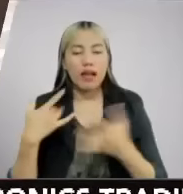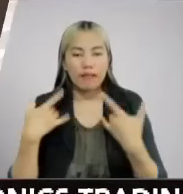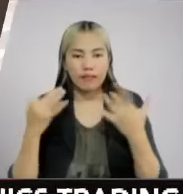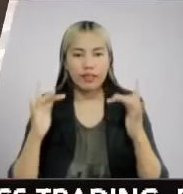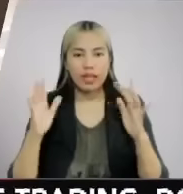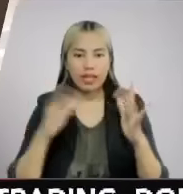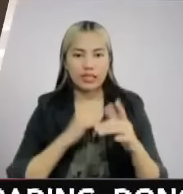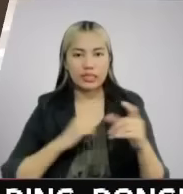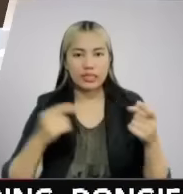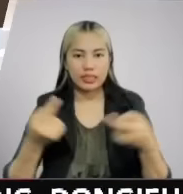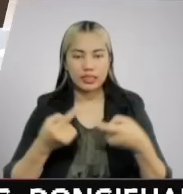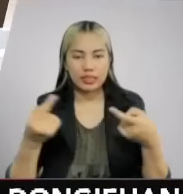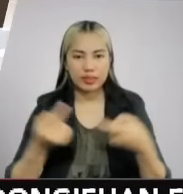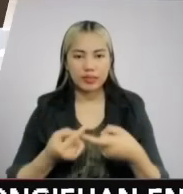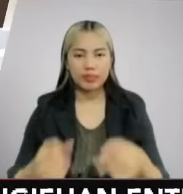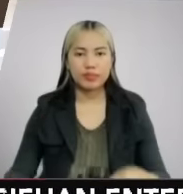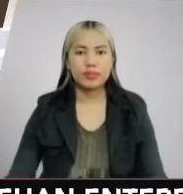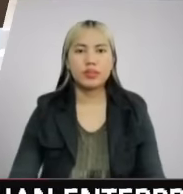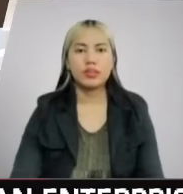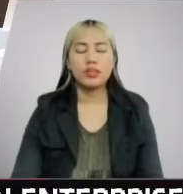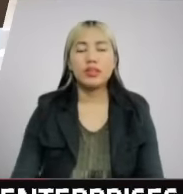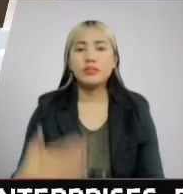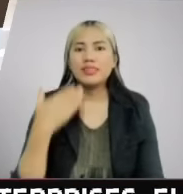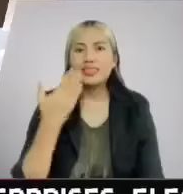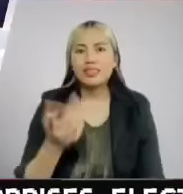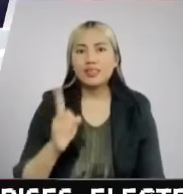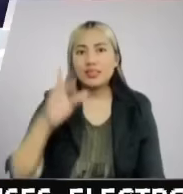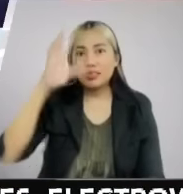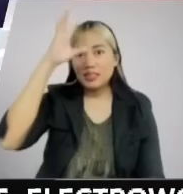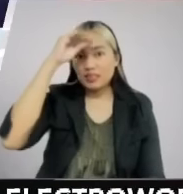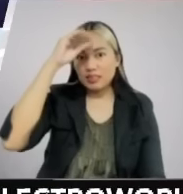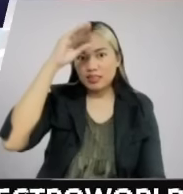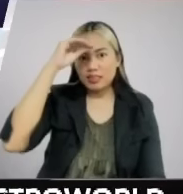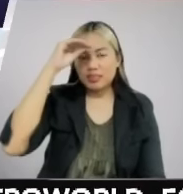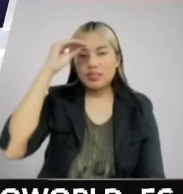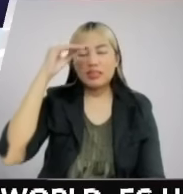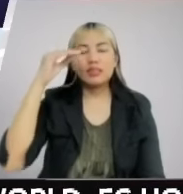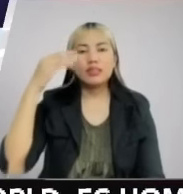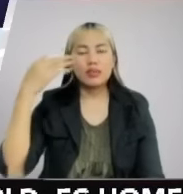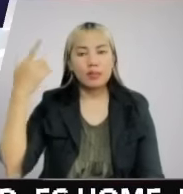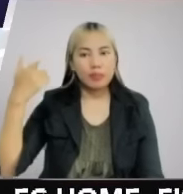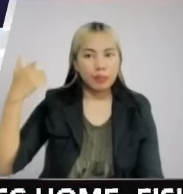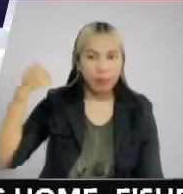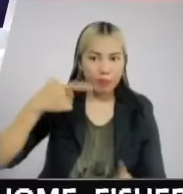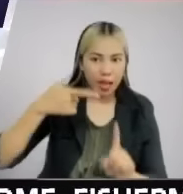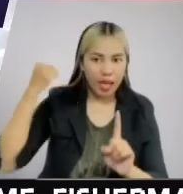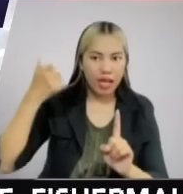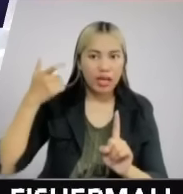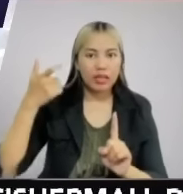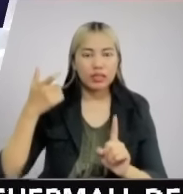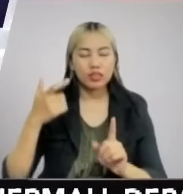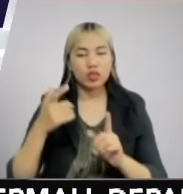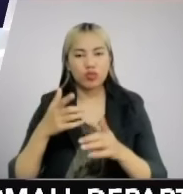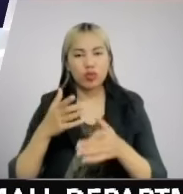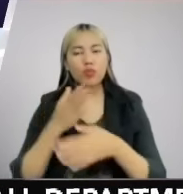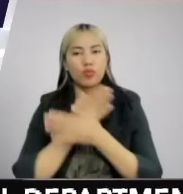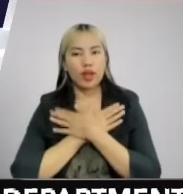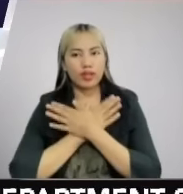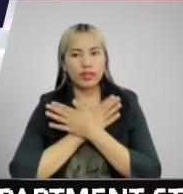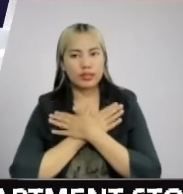sasakyan Patay ang isang lalaking negosyante matapos Barilin Habang nagpapahinga sa kanyang pickup truck sa tanawan